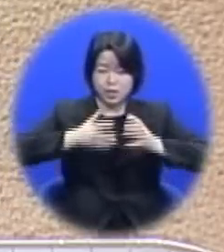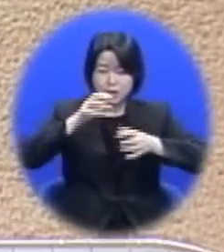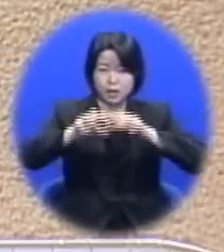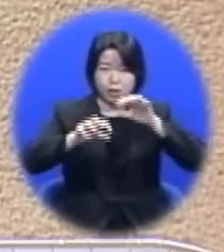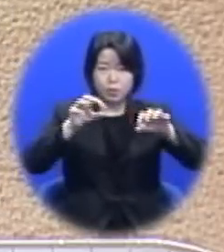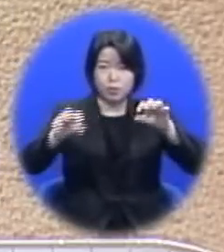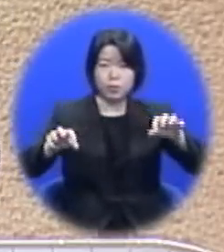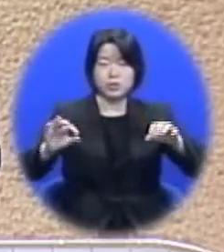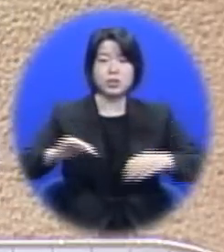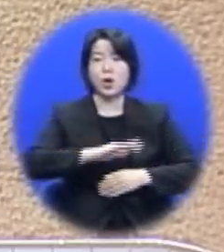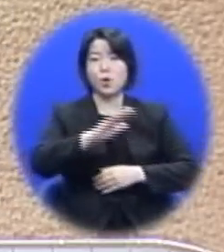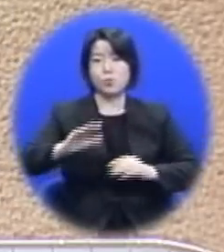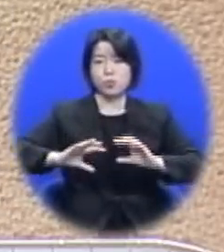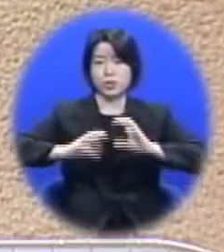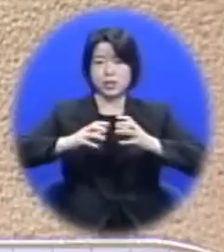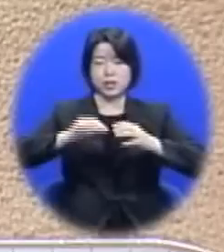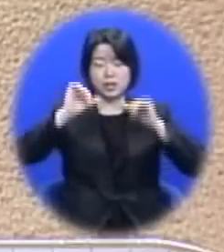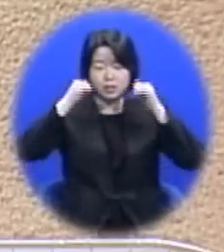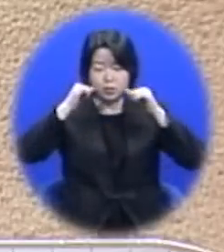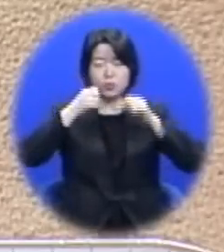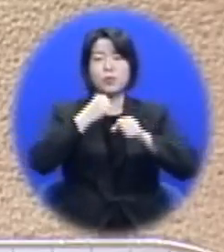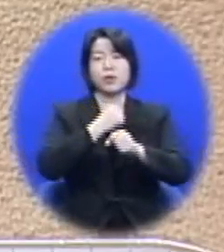곳곳에서 우리나라를 조롱합니다.